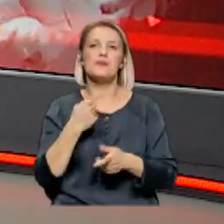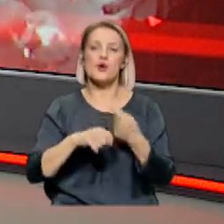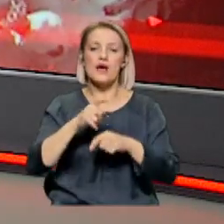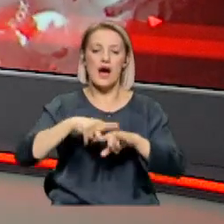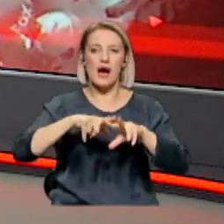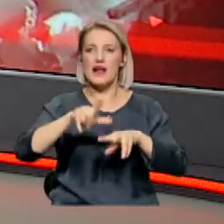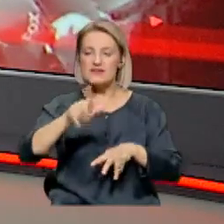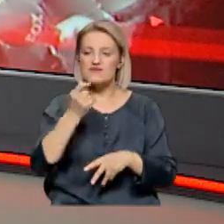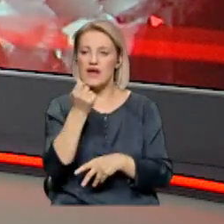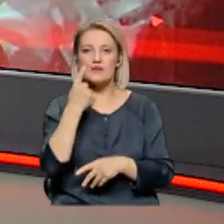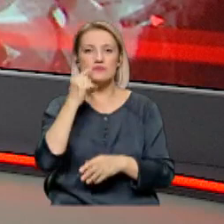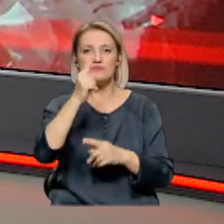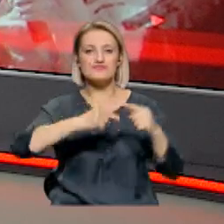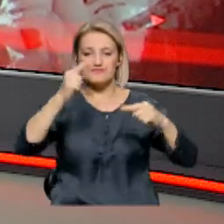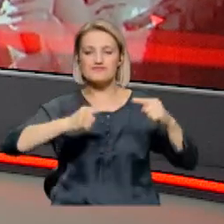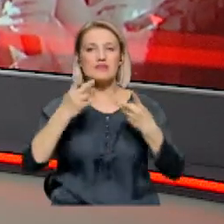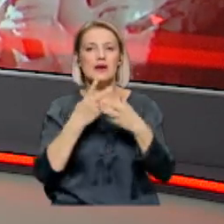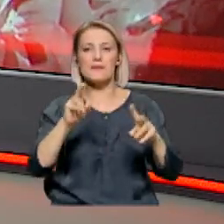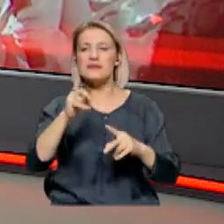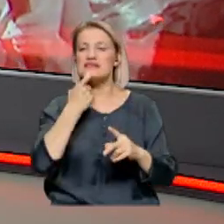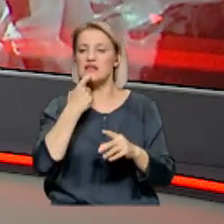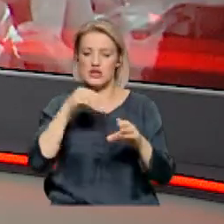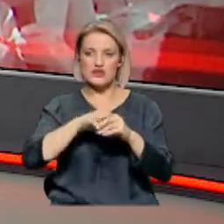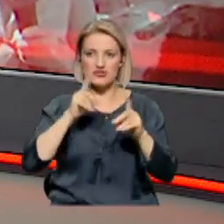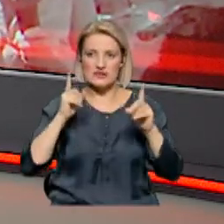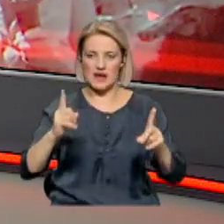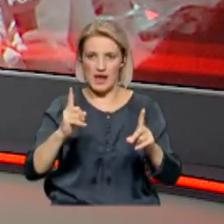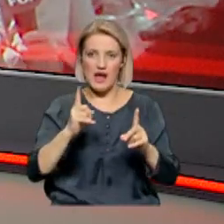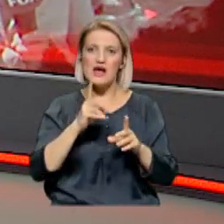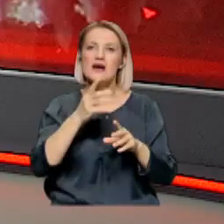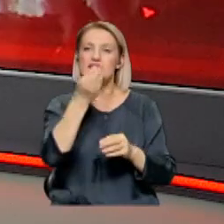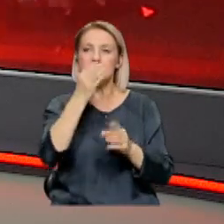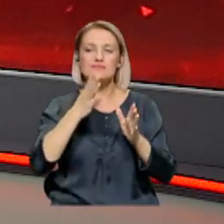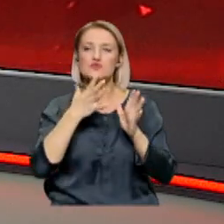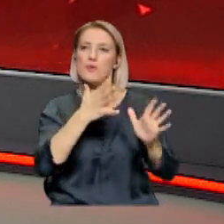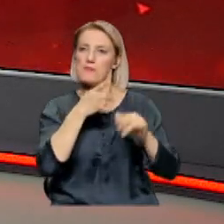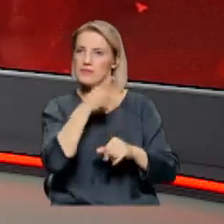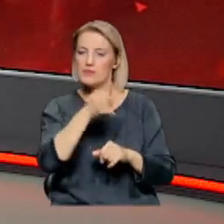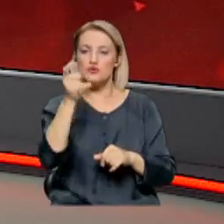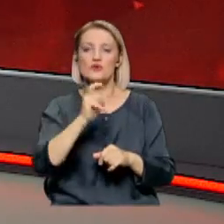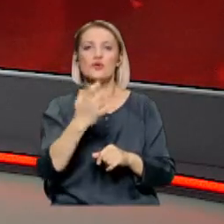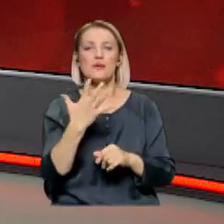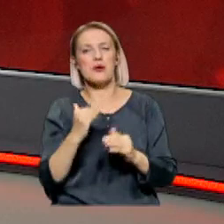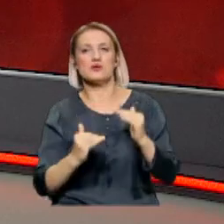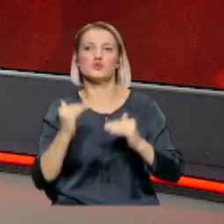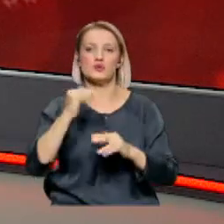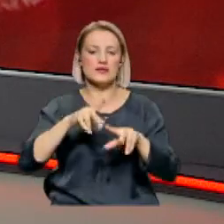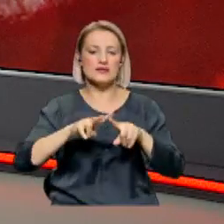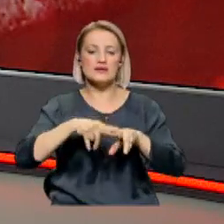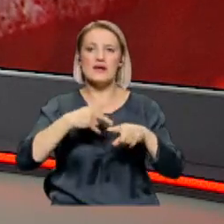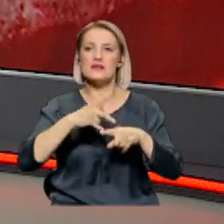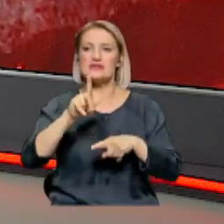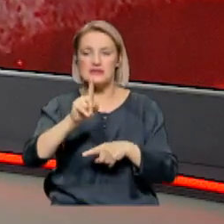endeksini açıkladı. Endekse göre bir yıl içinde hal fiyatları da %95 oranında yükseldi. Nazlı Yere Basmaz ve